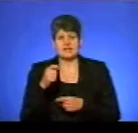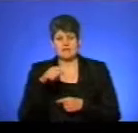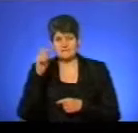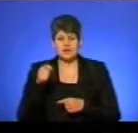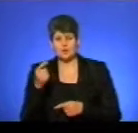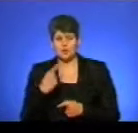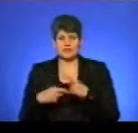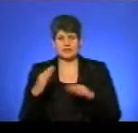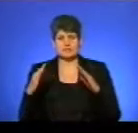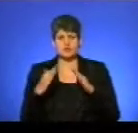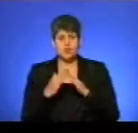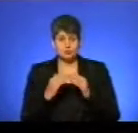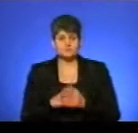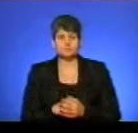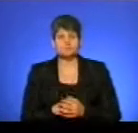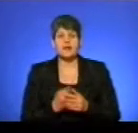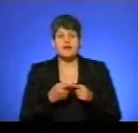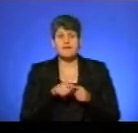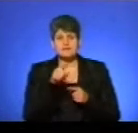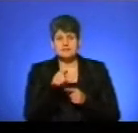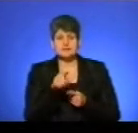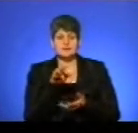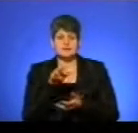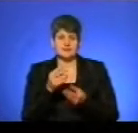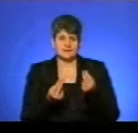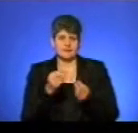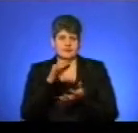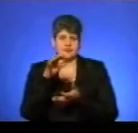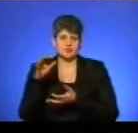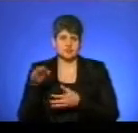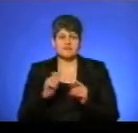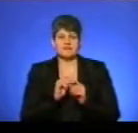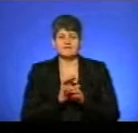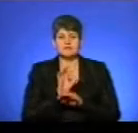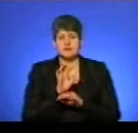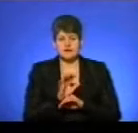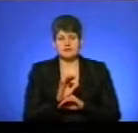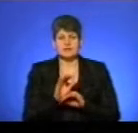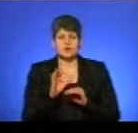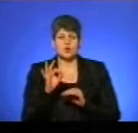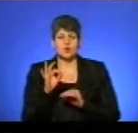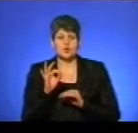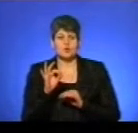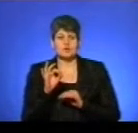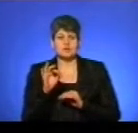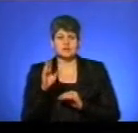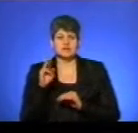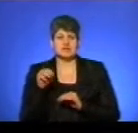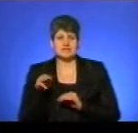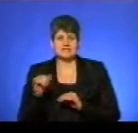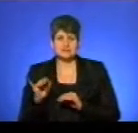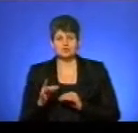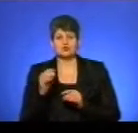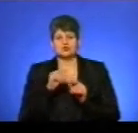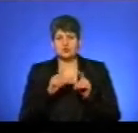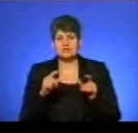повертайтеся додому». А оце іграшки, які відправили військовим учні Осташівської школи, що на Зборівщині. Такі